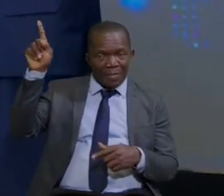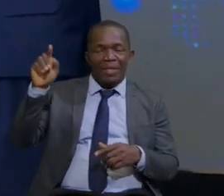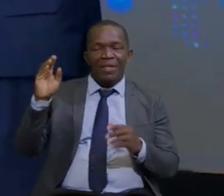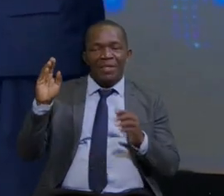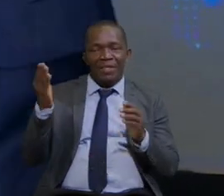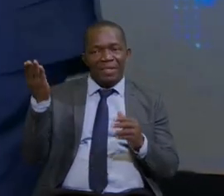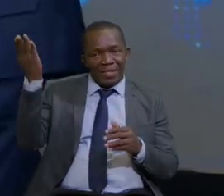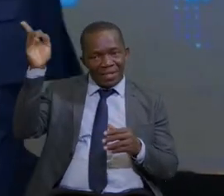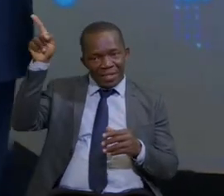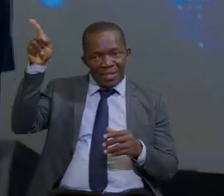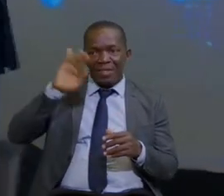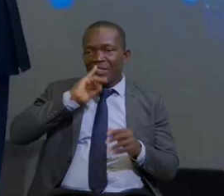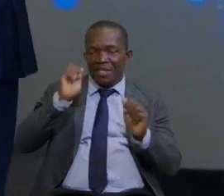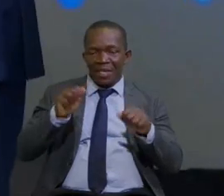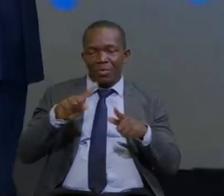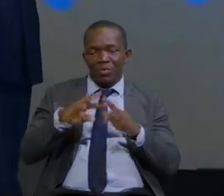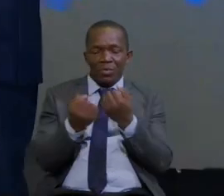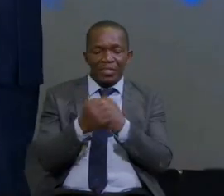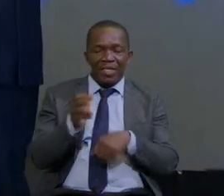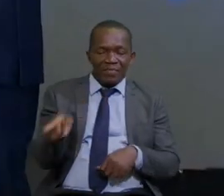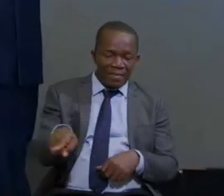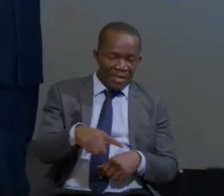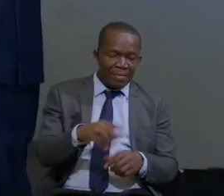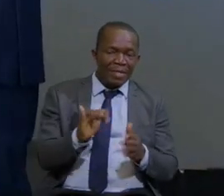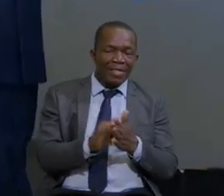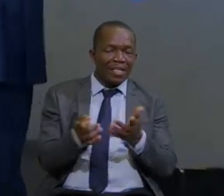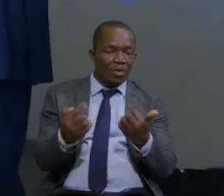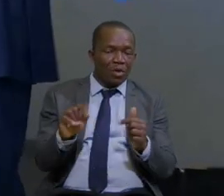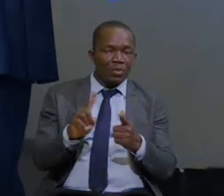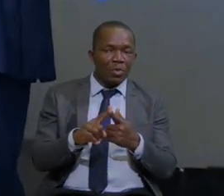qui s'approchent de Dieu par lui.